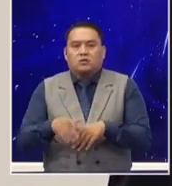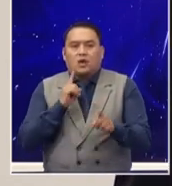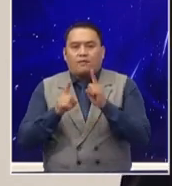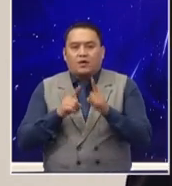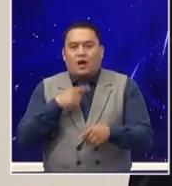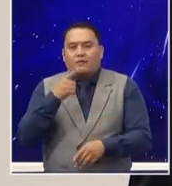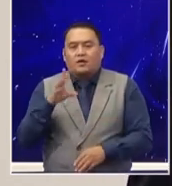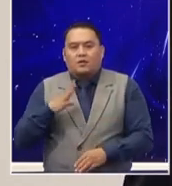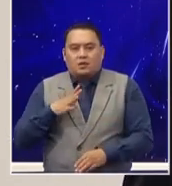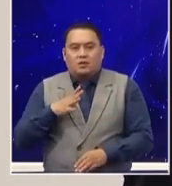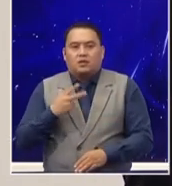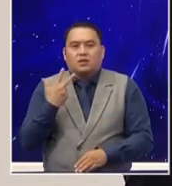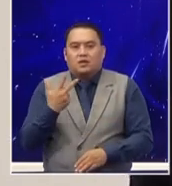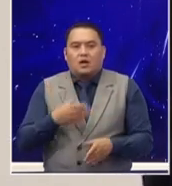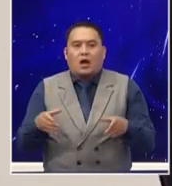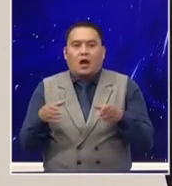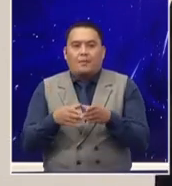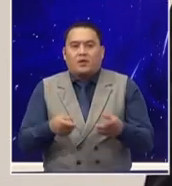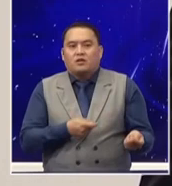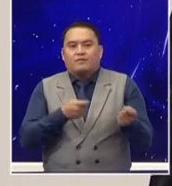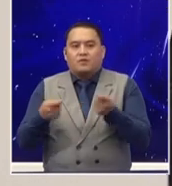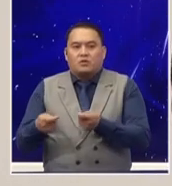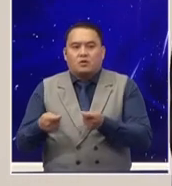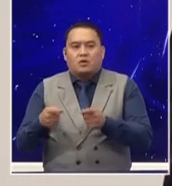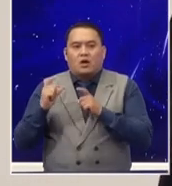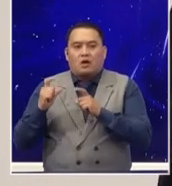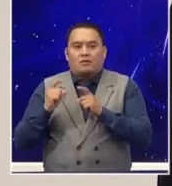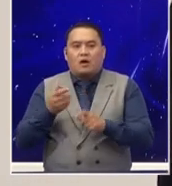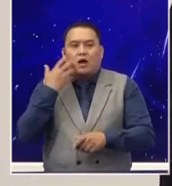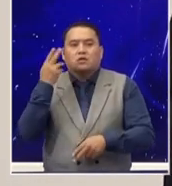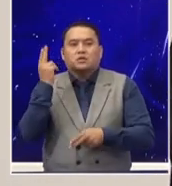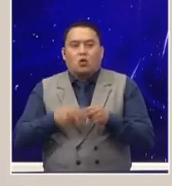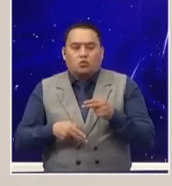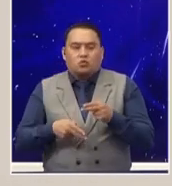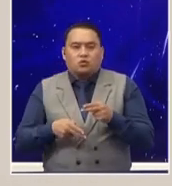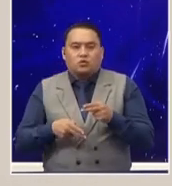говорили. Три компании уже везут КАМАЗами, они не стали. Когда закончишь?